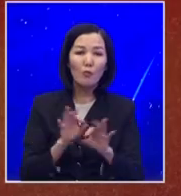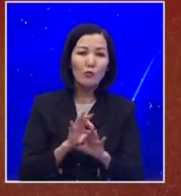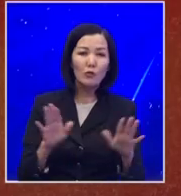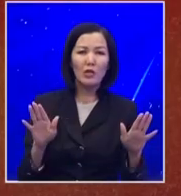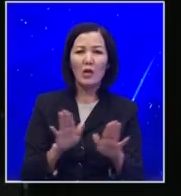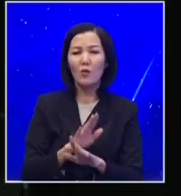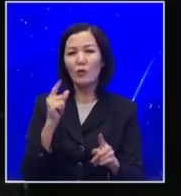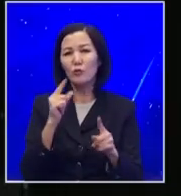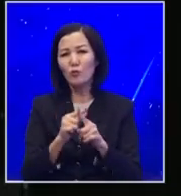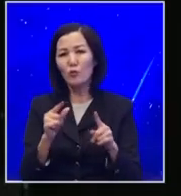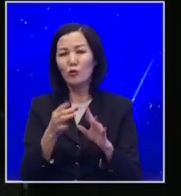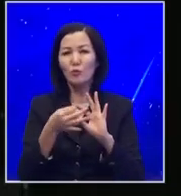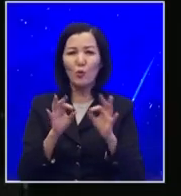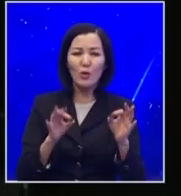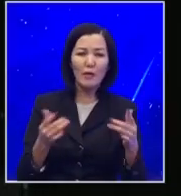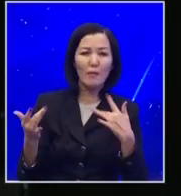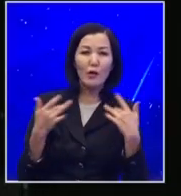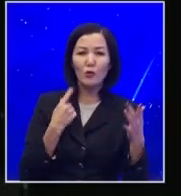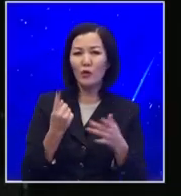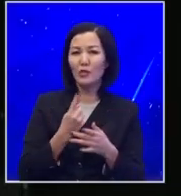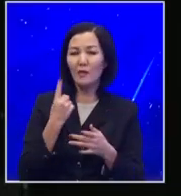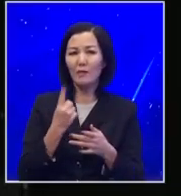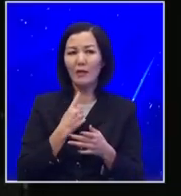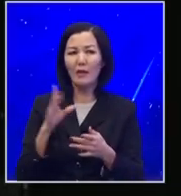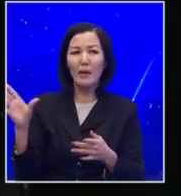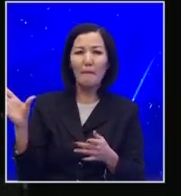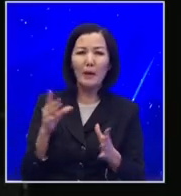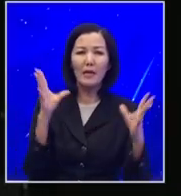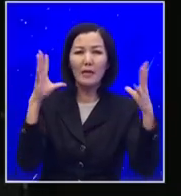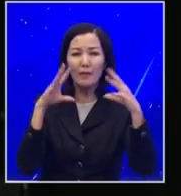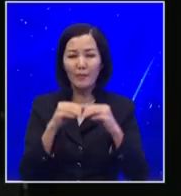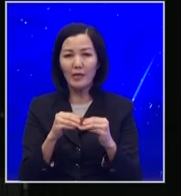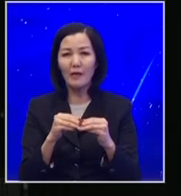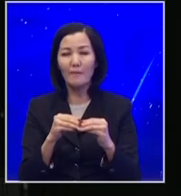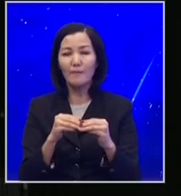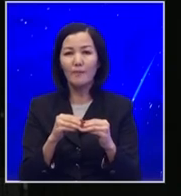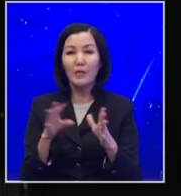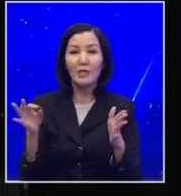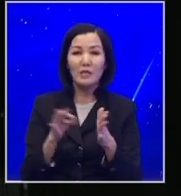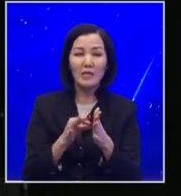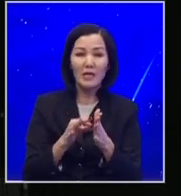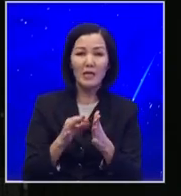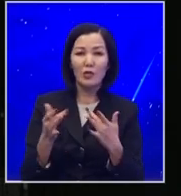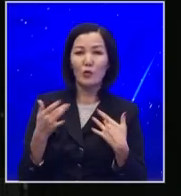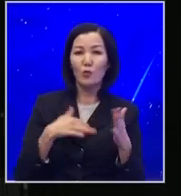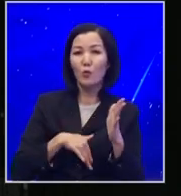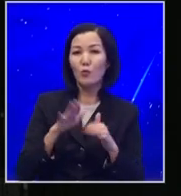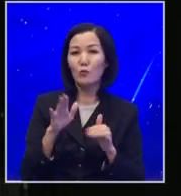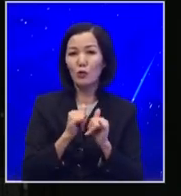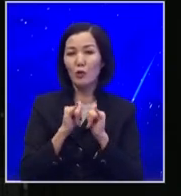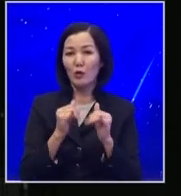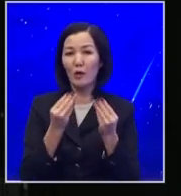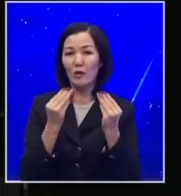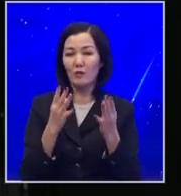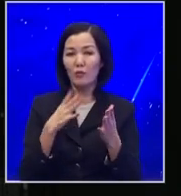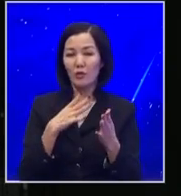сөз, поэзия, сосын актерлік шеберлік. Сонда тұтас болған кезде ғана барып, өзің мақсат дегеніне жетеді. Мен ойлаймын,